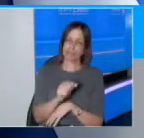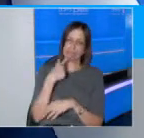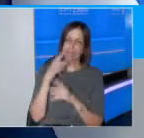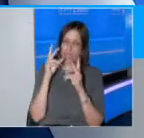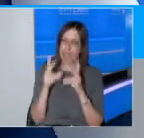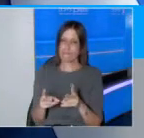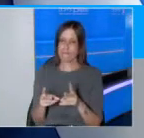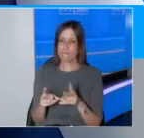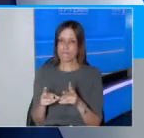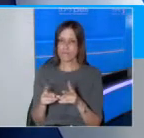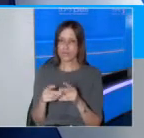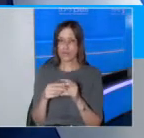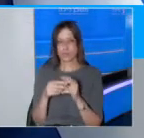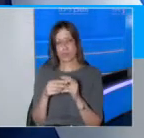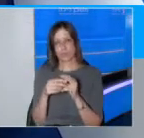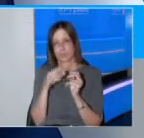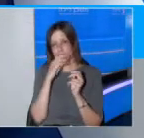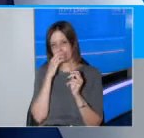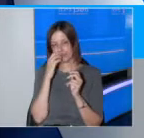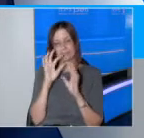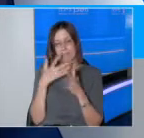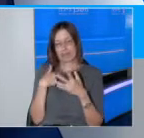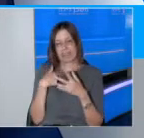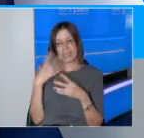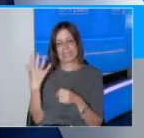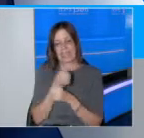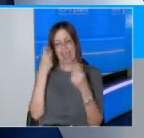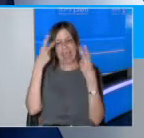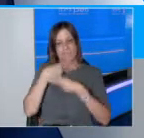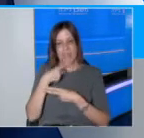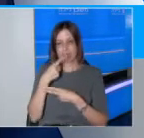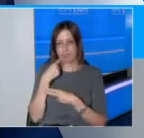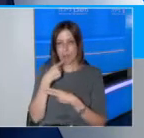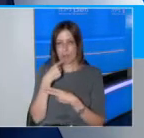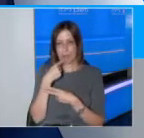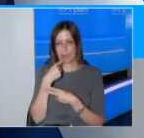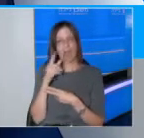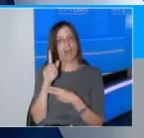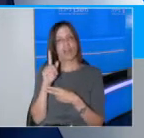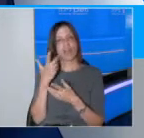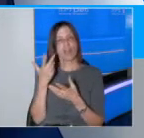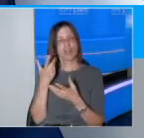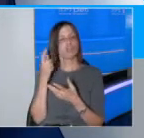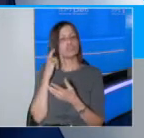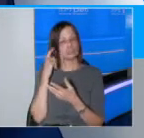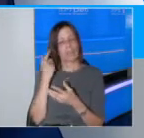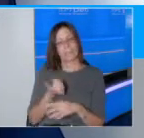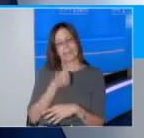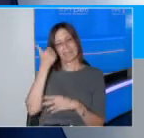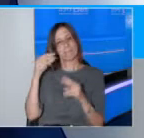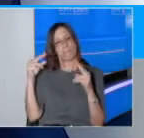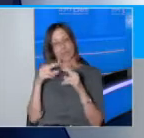האפשרות הזאת, עד כמה שהצלחתי להבין את דבריו. אבל בגדול, תשמע, מנהיגים